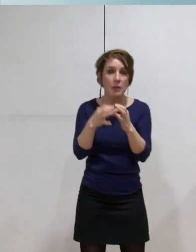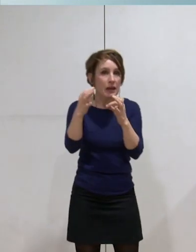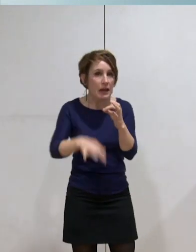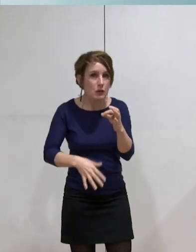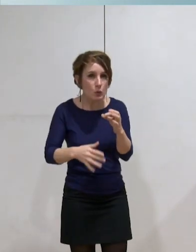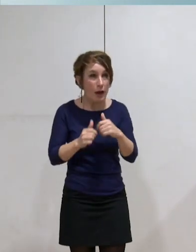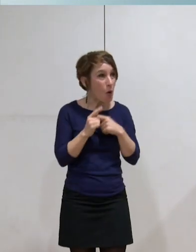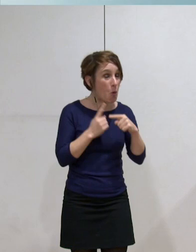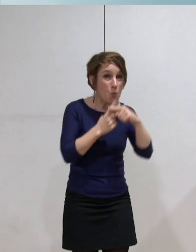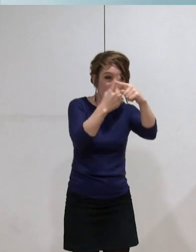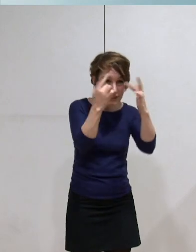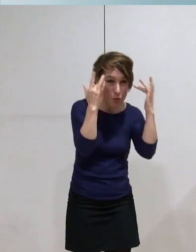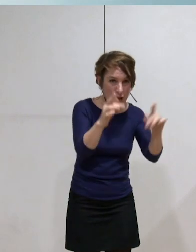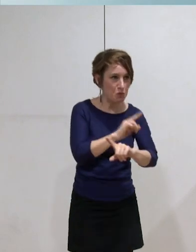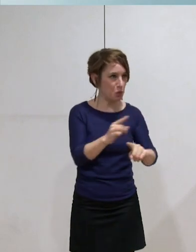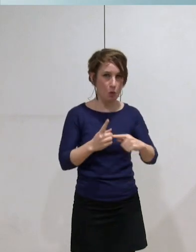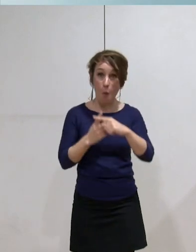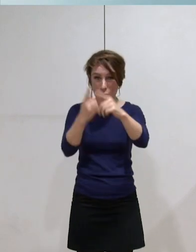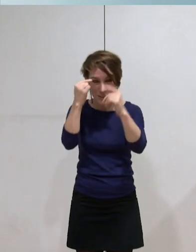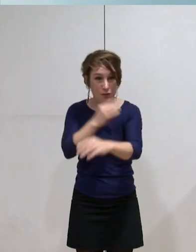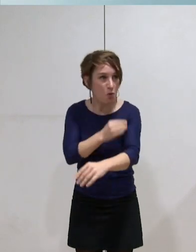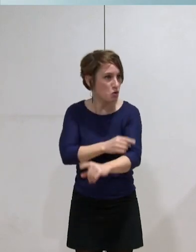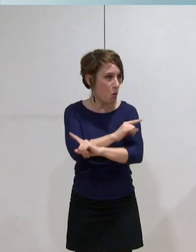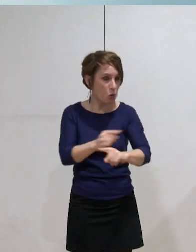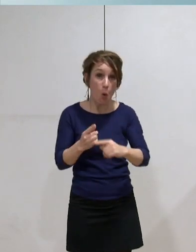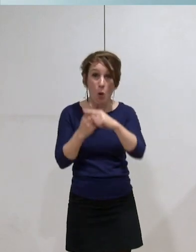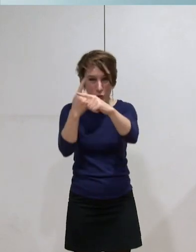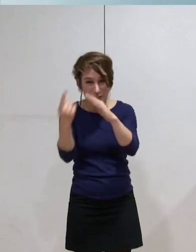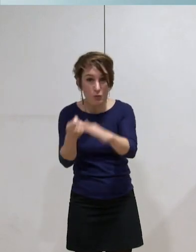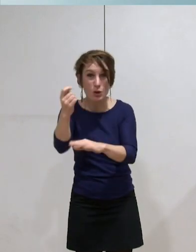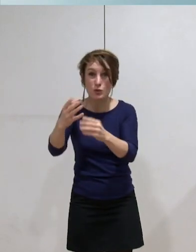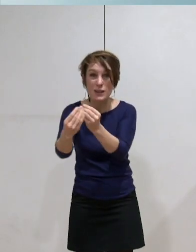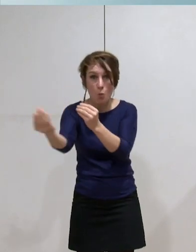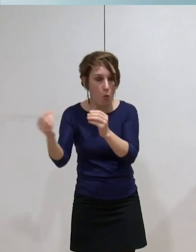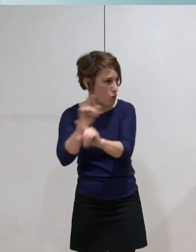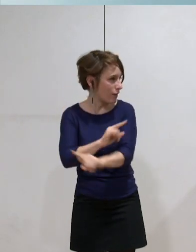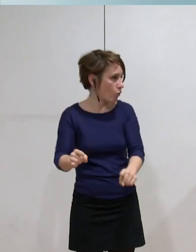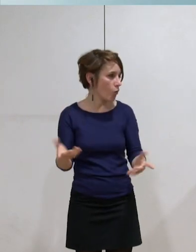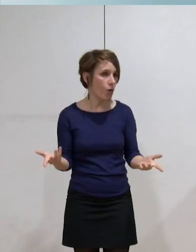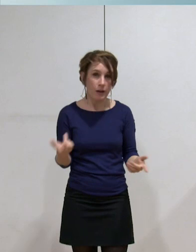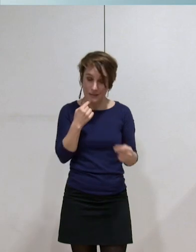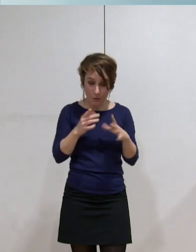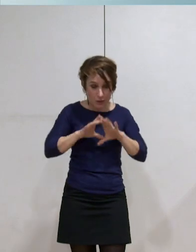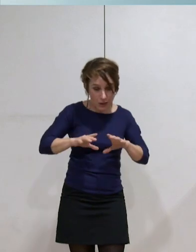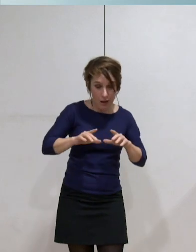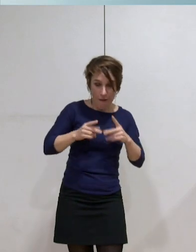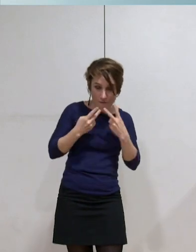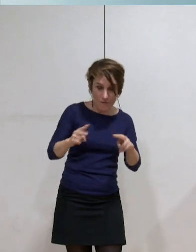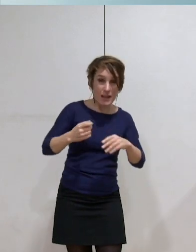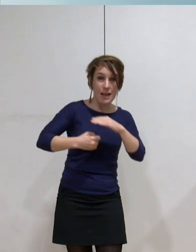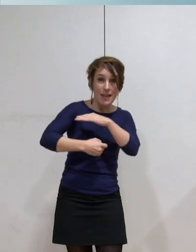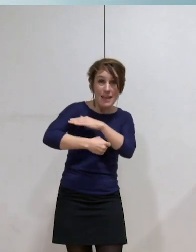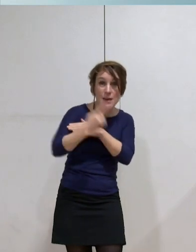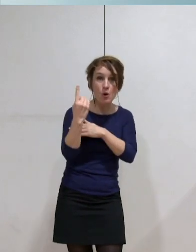ni de la culture ni du sport ni de l'éducation populaire de tous ceux qui fabrique la ville émancipatrice à qui vous ne